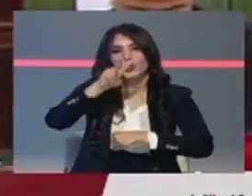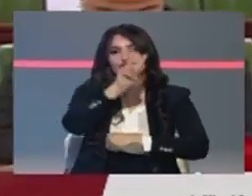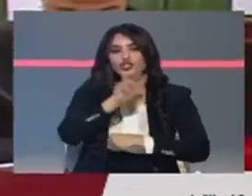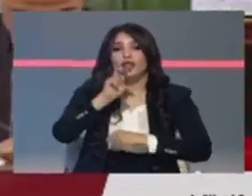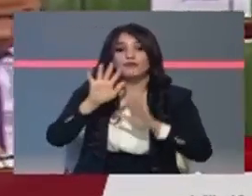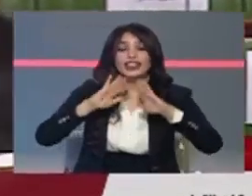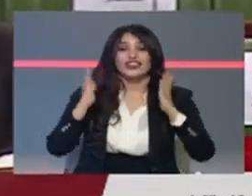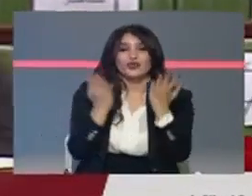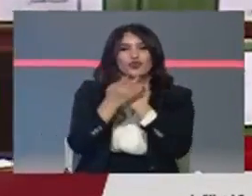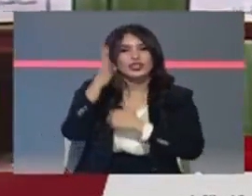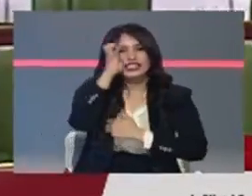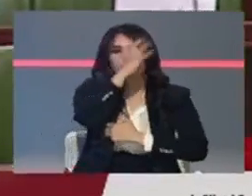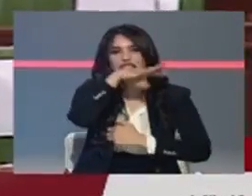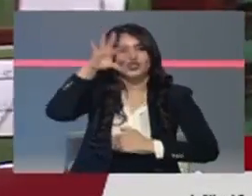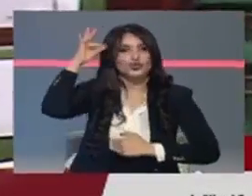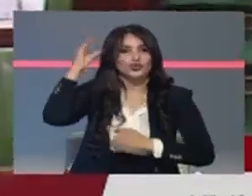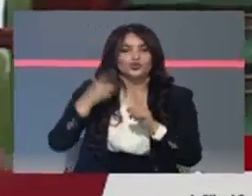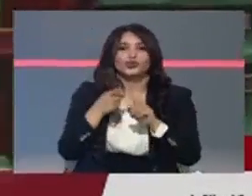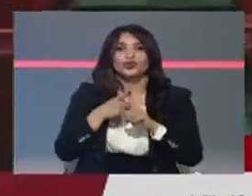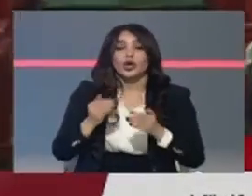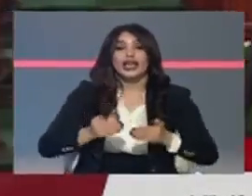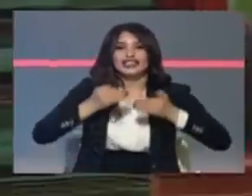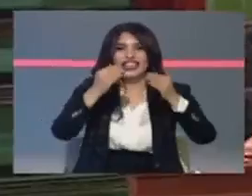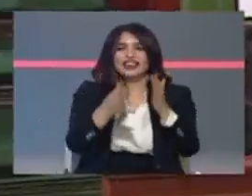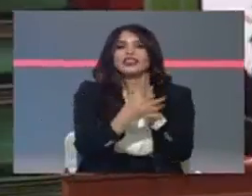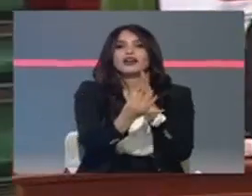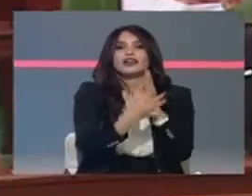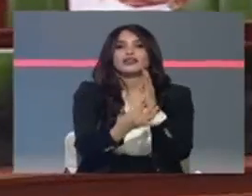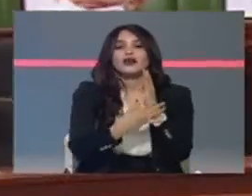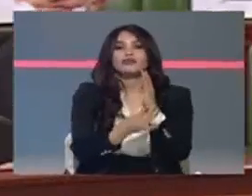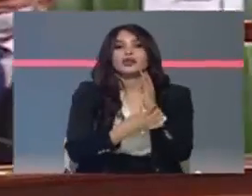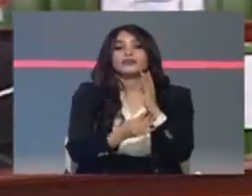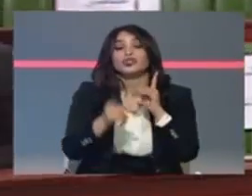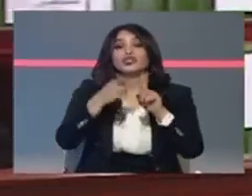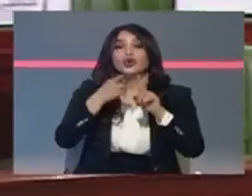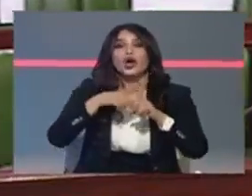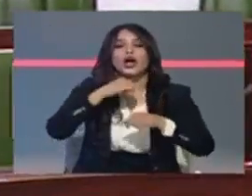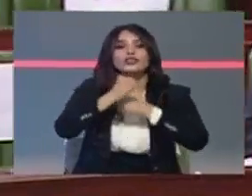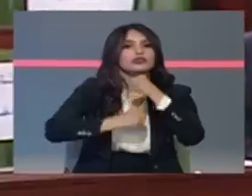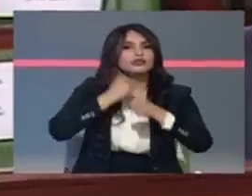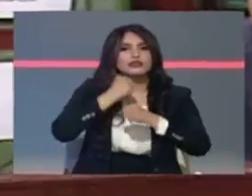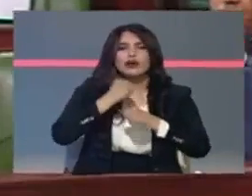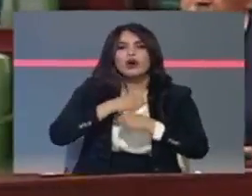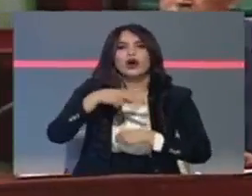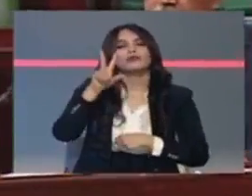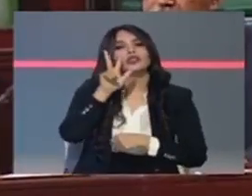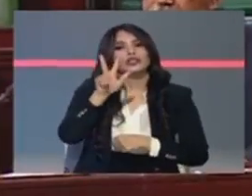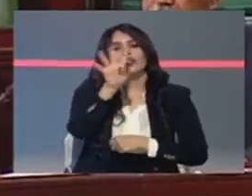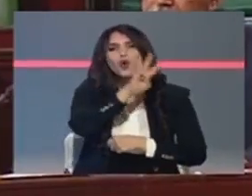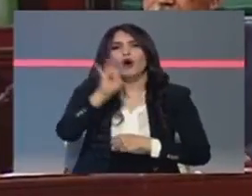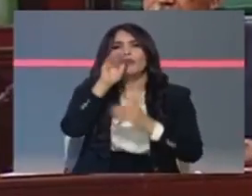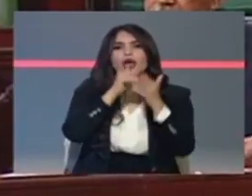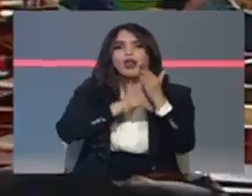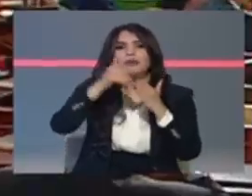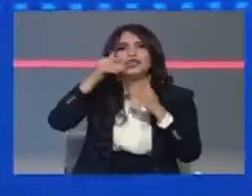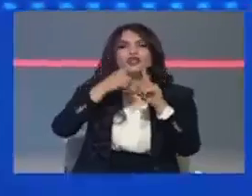ظل هذه الظروف الصعبة. وأشار إلى أن تأخير القروض يكلف الدولة سنويا مبلغا يقدر ما بين 3 و4 ملايين